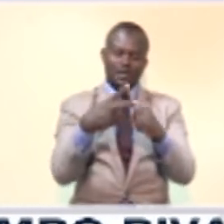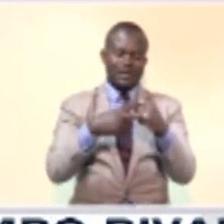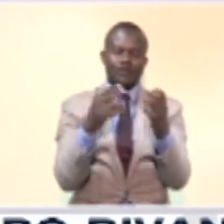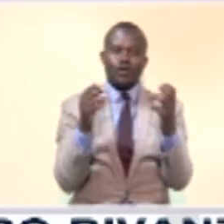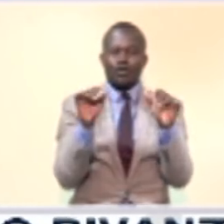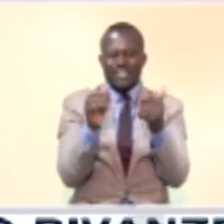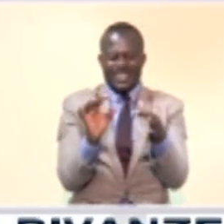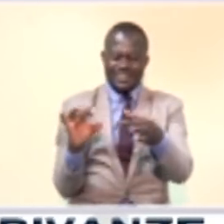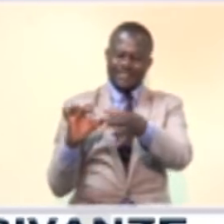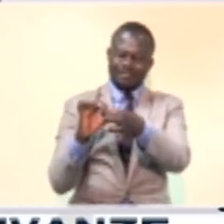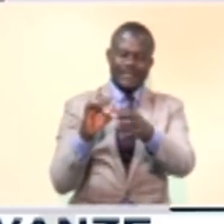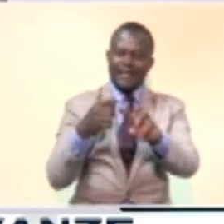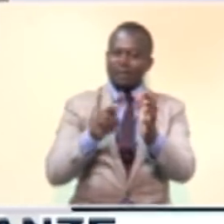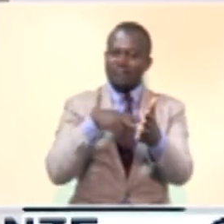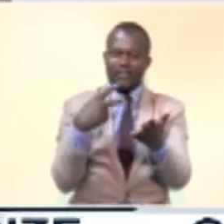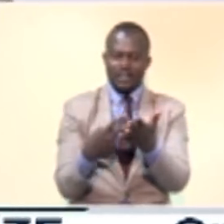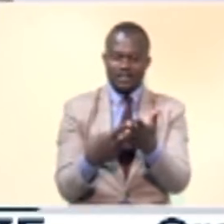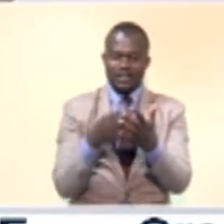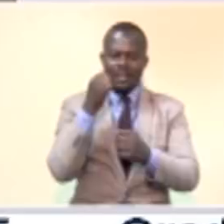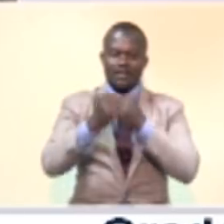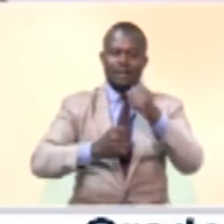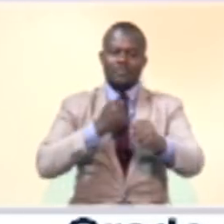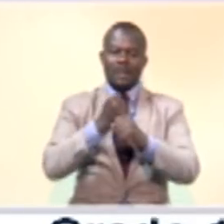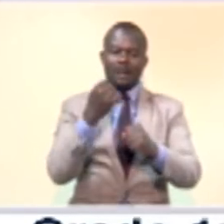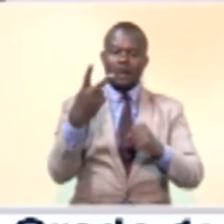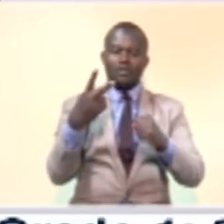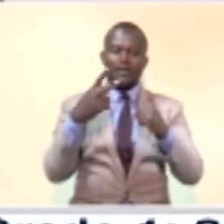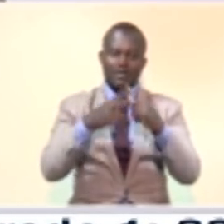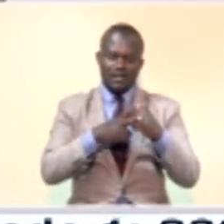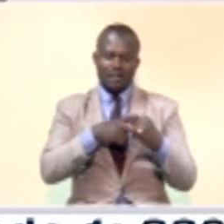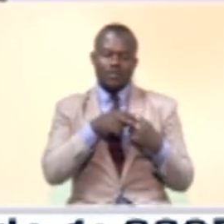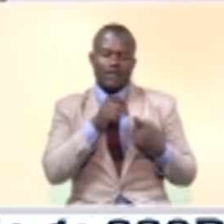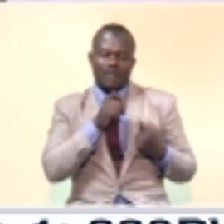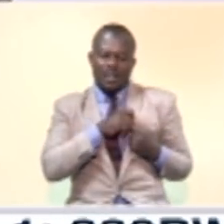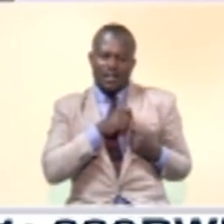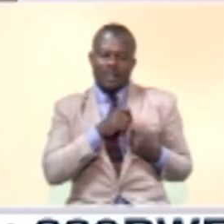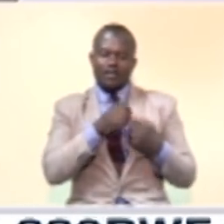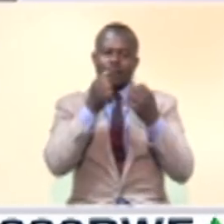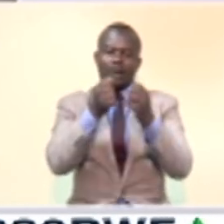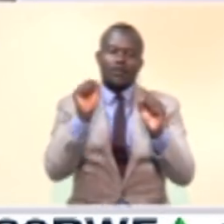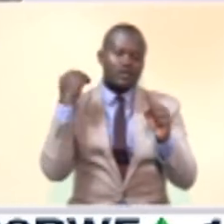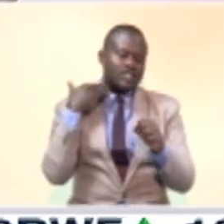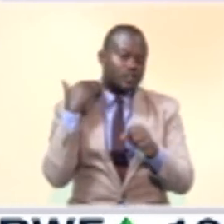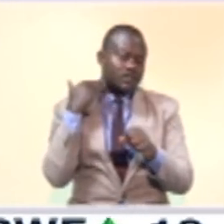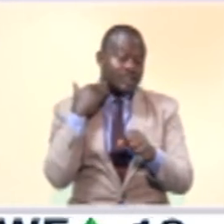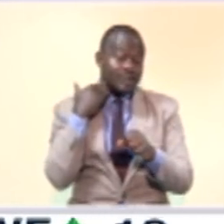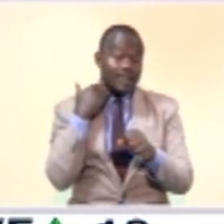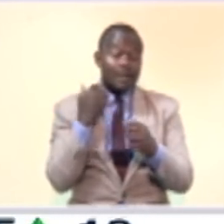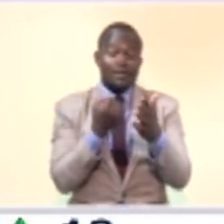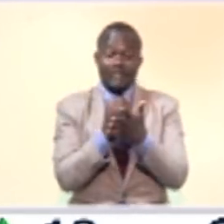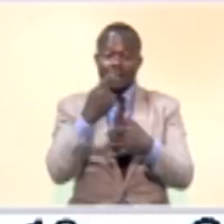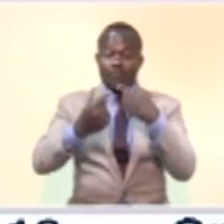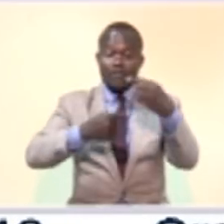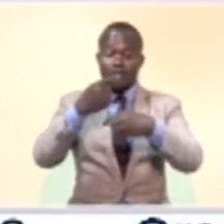ariko bikanga, imyaka 27 y'agahinda ku barokotse Jenoside baterwa